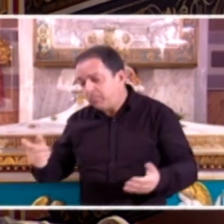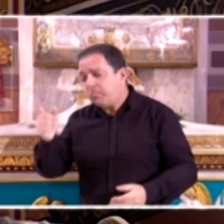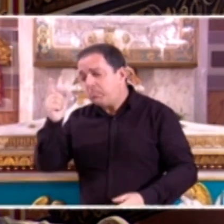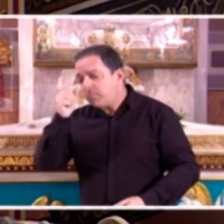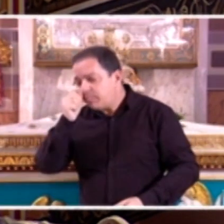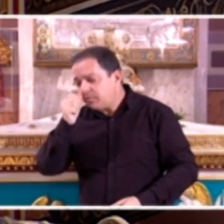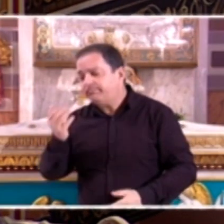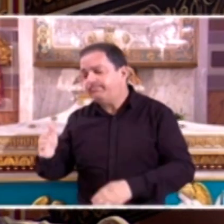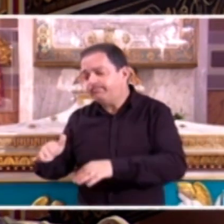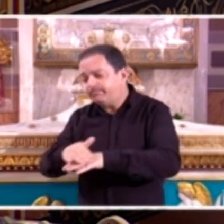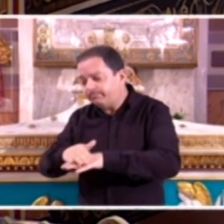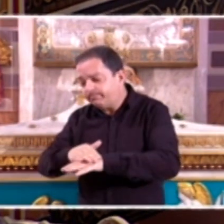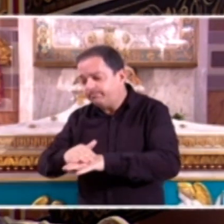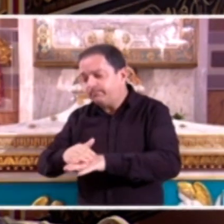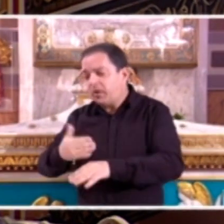Πάτερ,